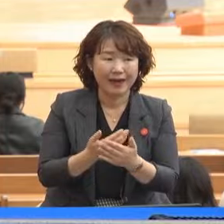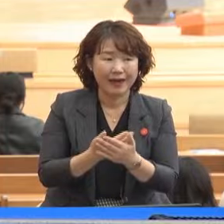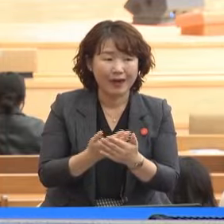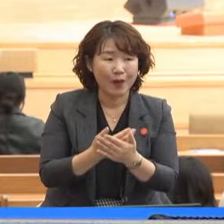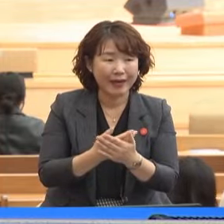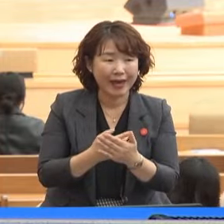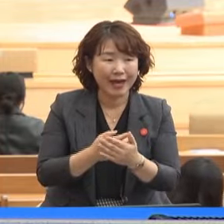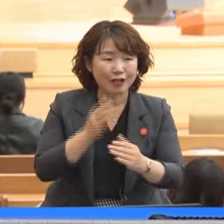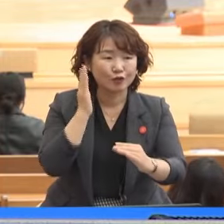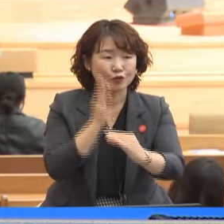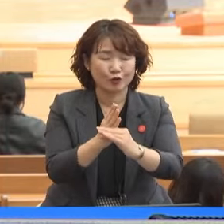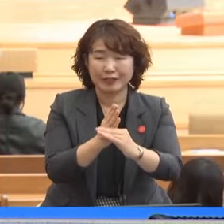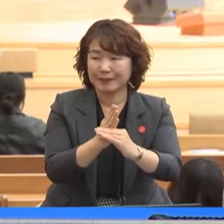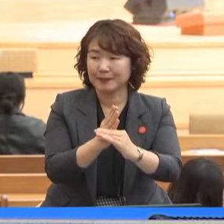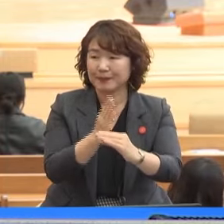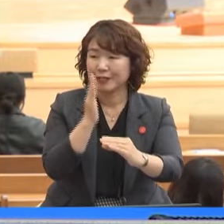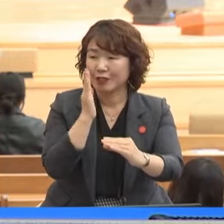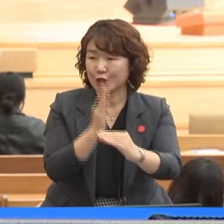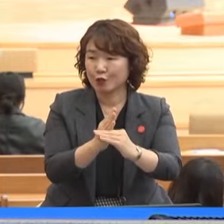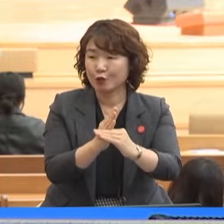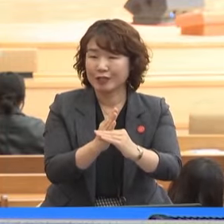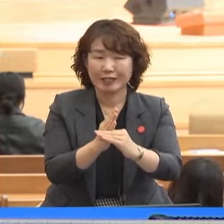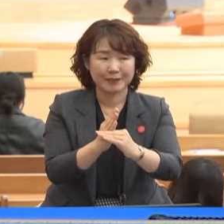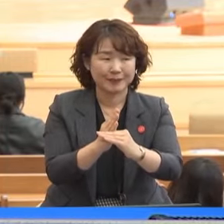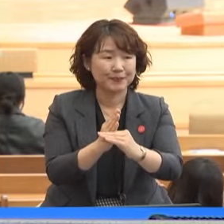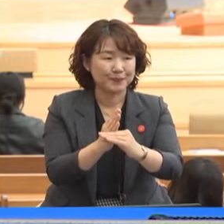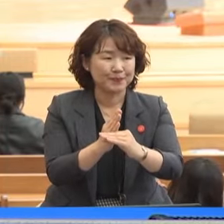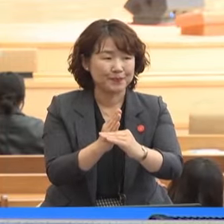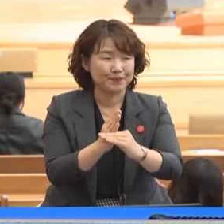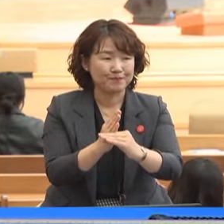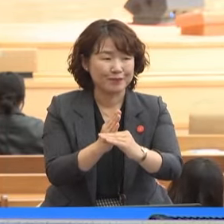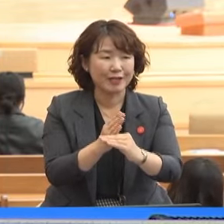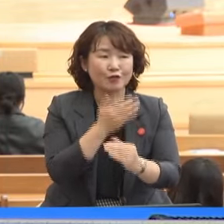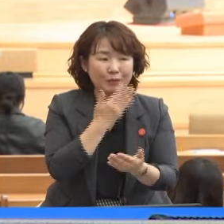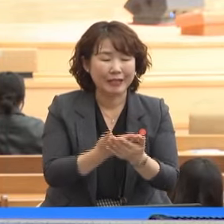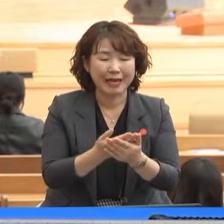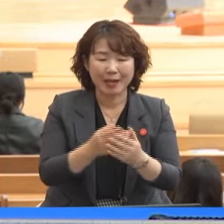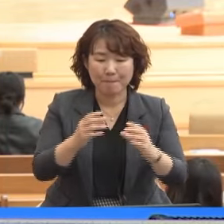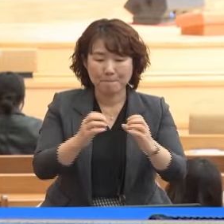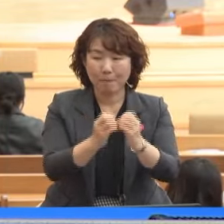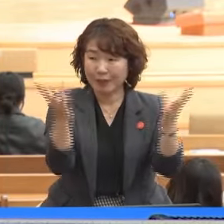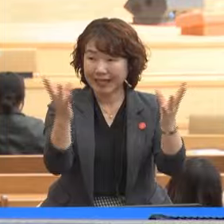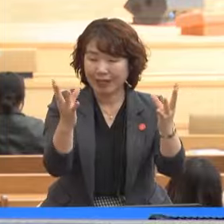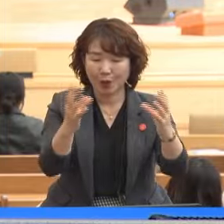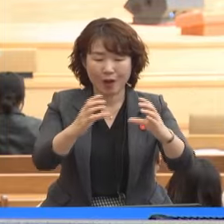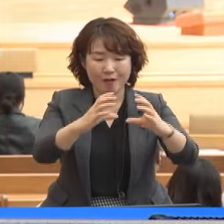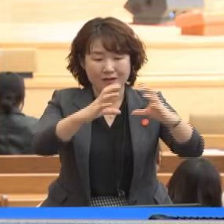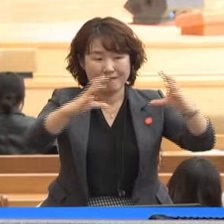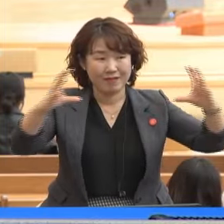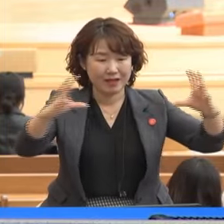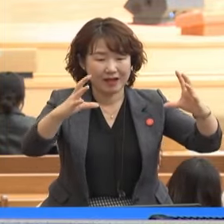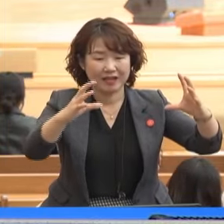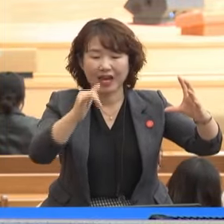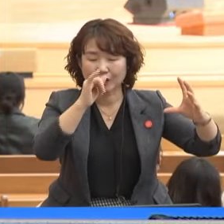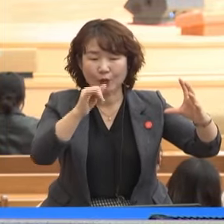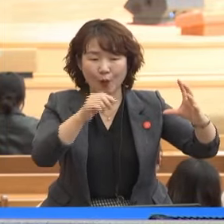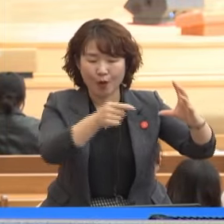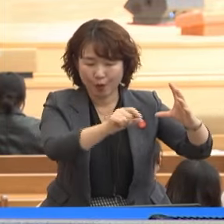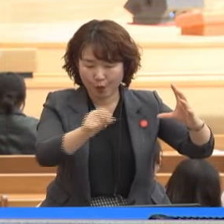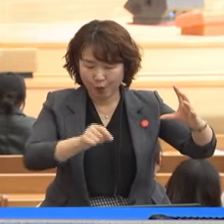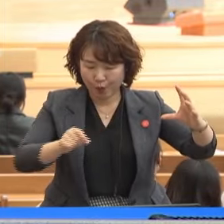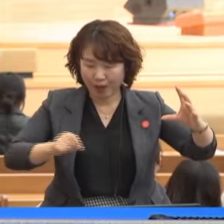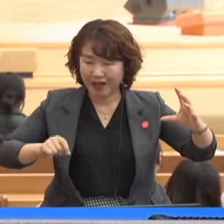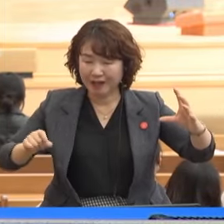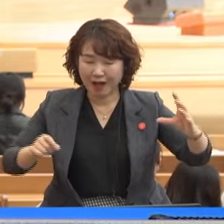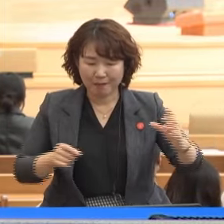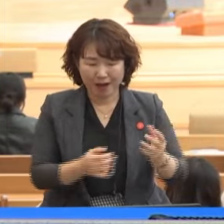돼요. 뇌관. 여러분 폭탄도 폭탄이 이만한 게 있다 하더라도 그게 막 모든 곳에